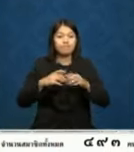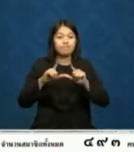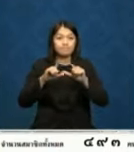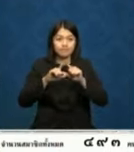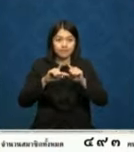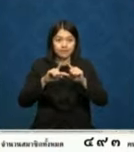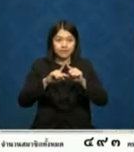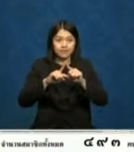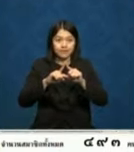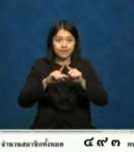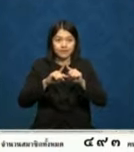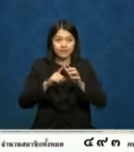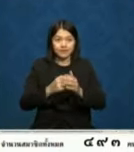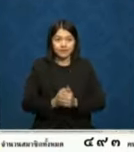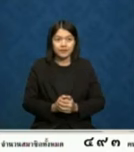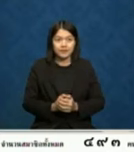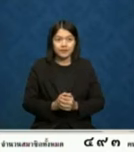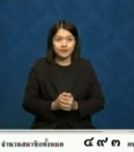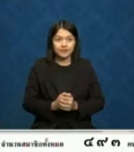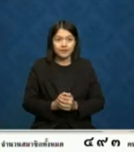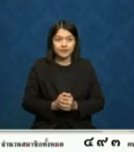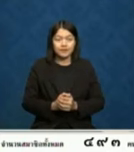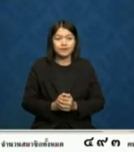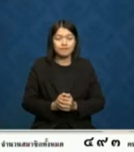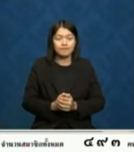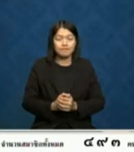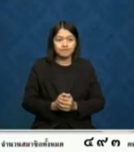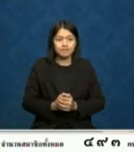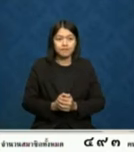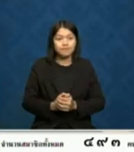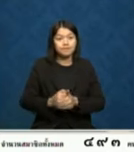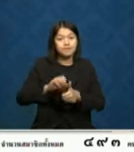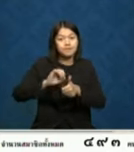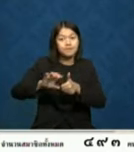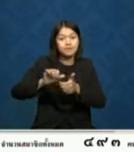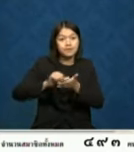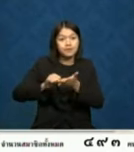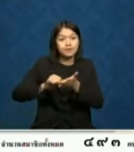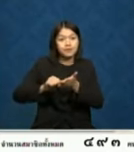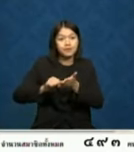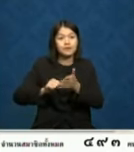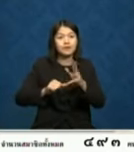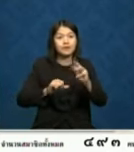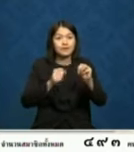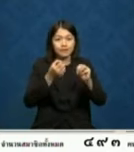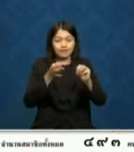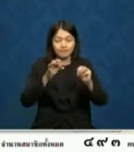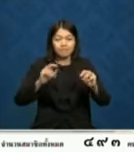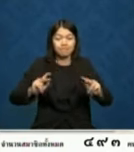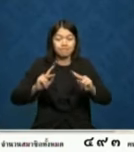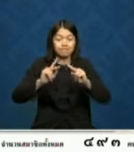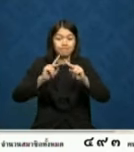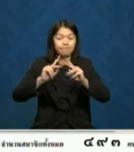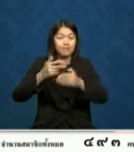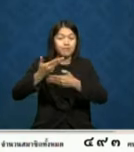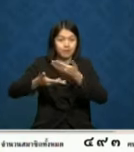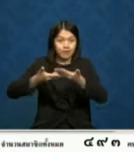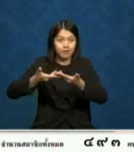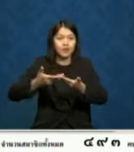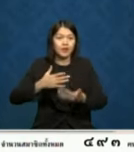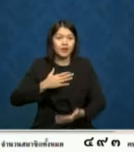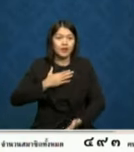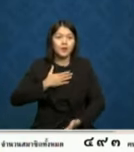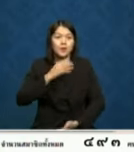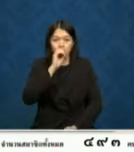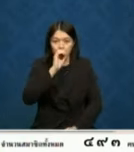ชนครับในฐานะผู้สงวนคำแปลไว้ครับสำหรับมาตรา 19กระทรวงพาณิชย์ก็ผมก็ยัง